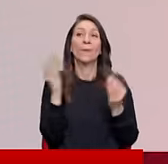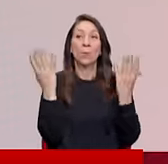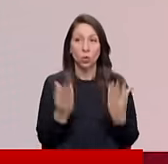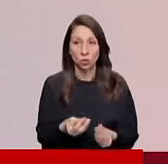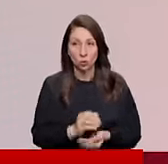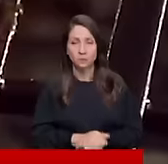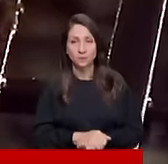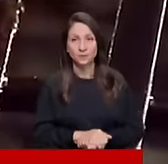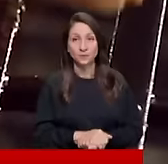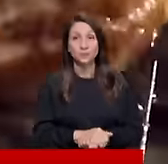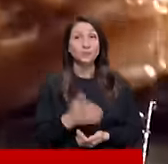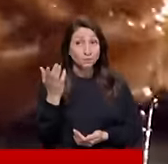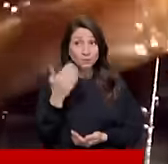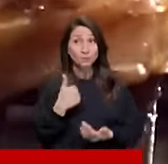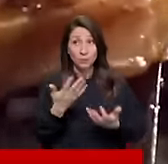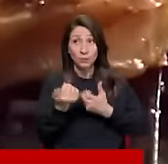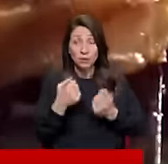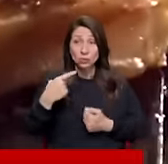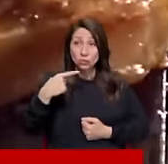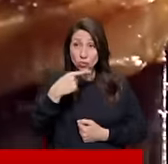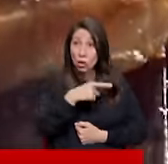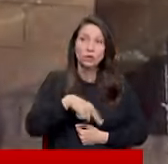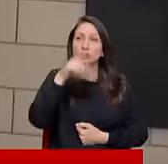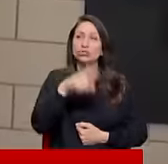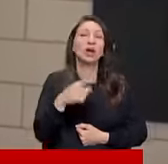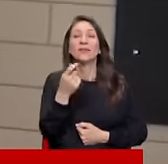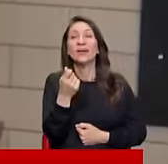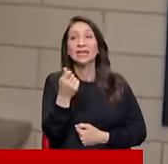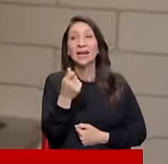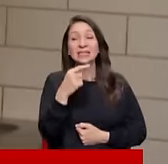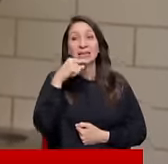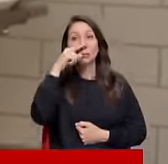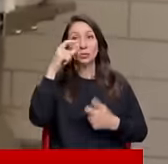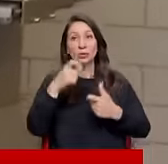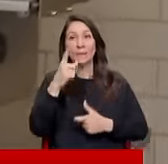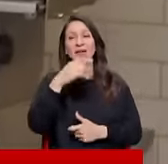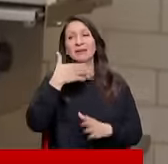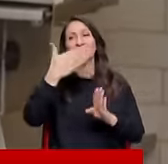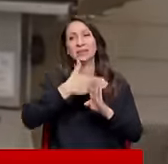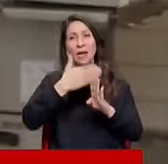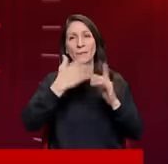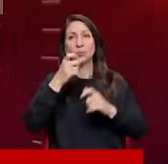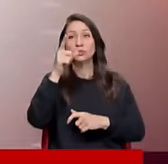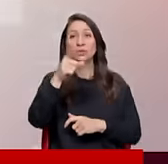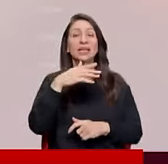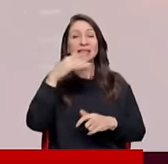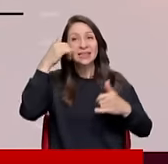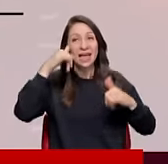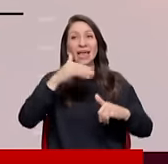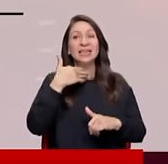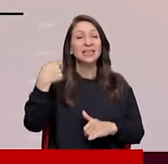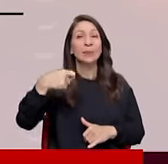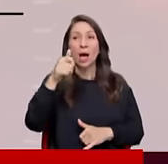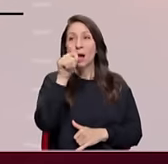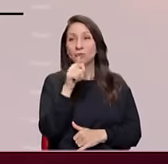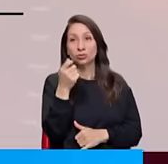%12,2 zam geldi. Gelelim tüketiciyi zorlayan güncel fiyatlara. Zeytinburnu'nda bir kasaptayız. Burada dana kıymanın kilogram